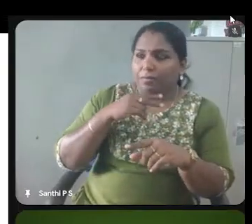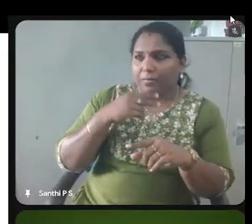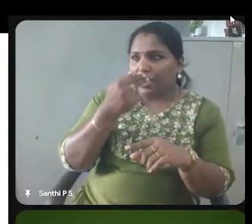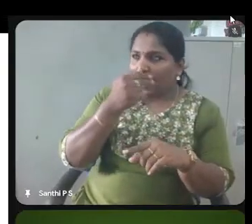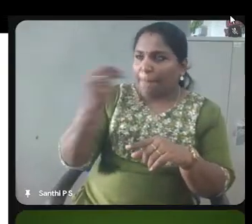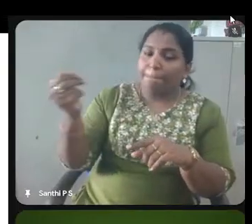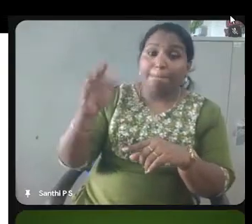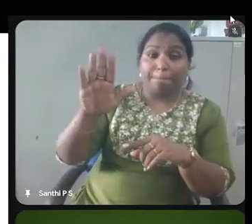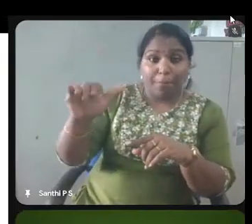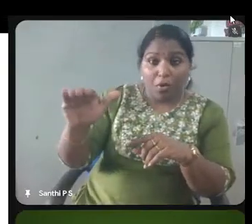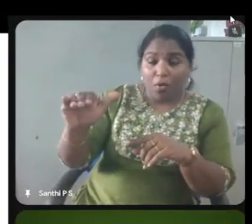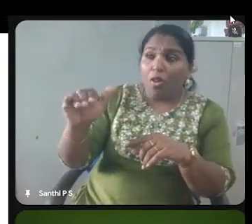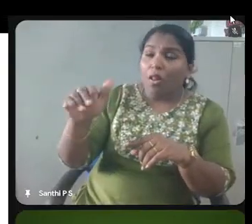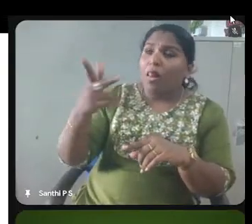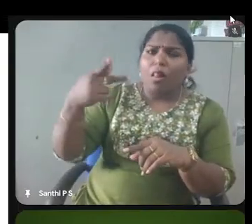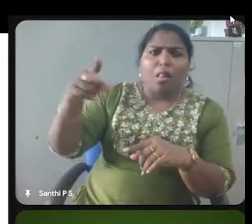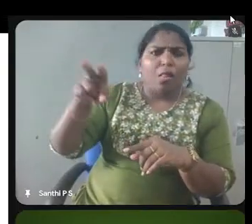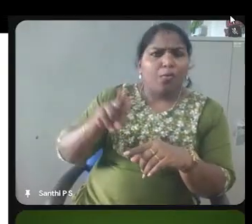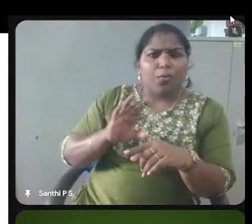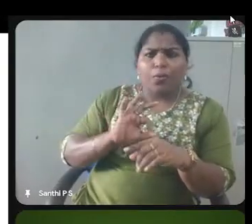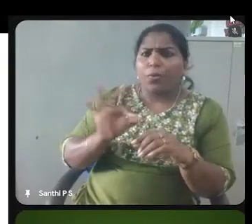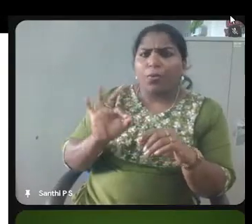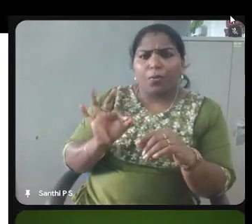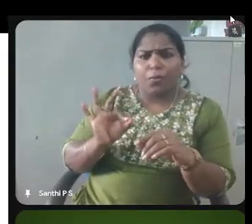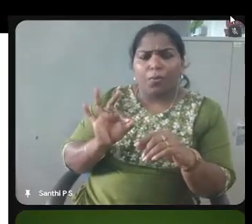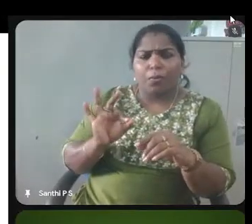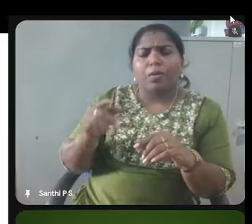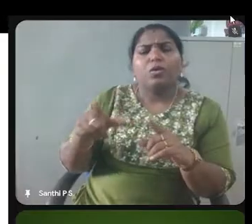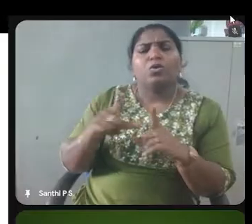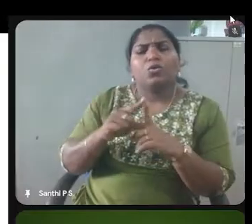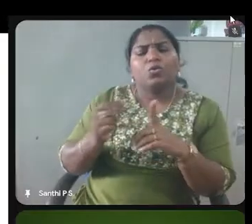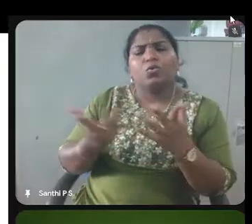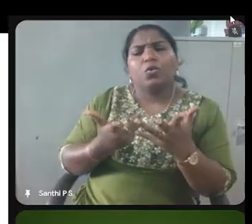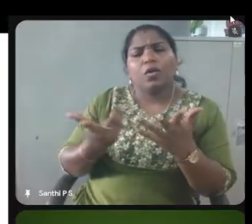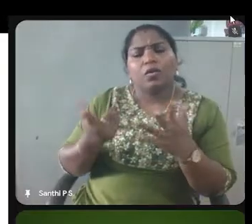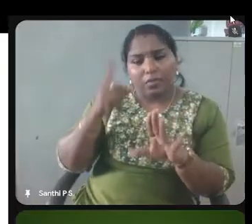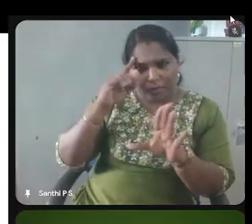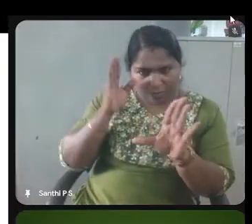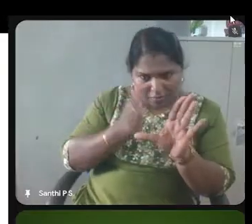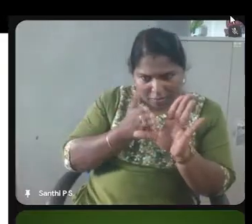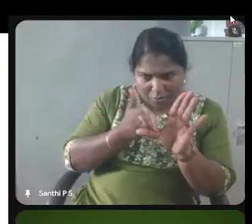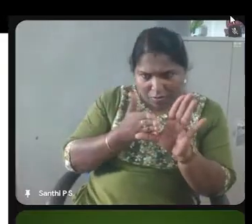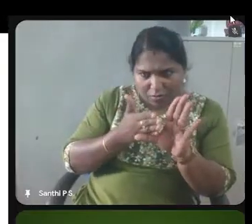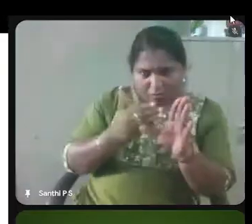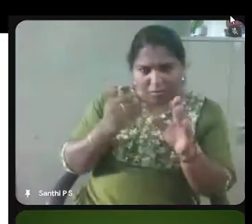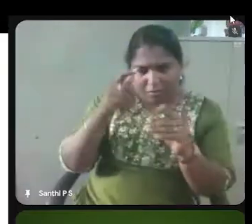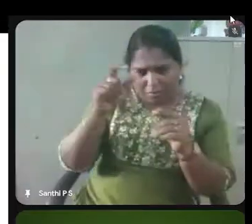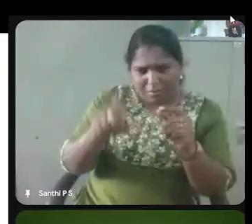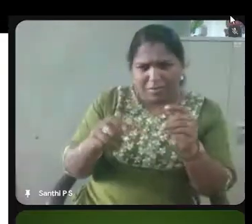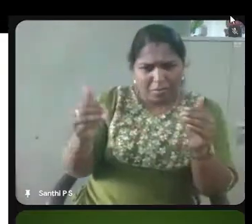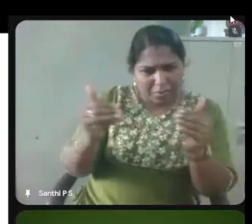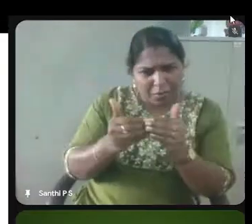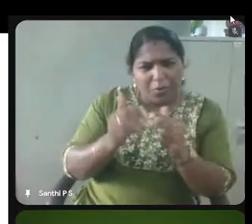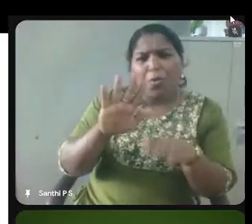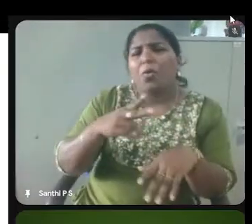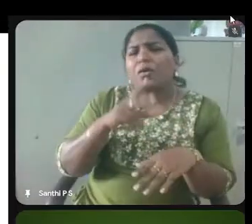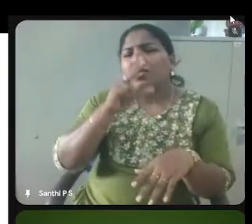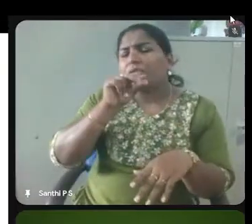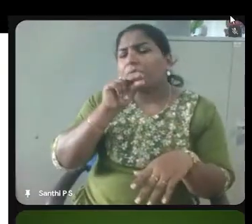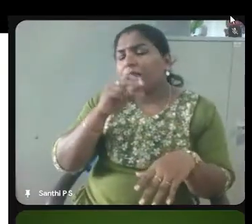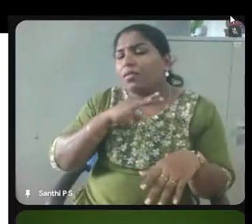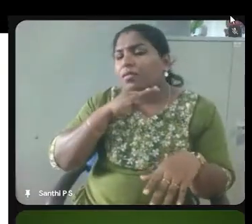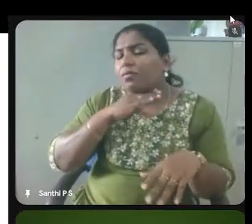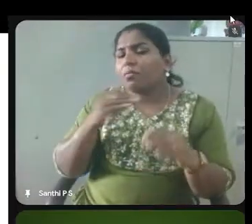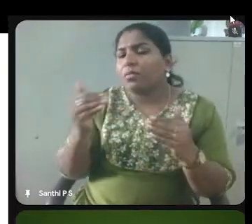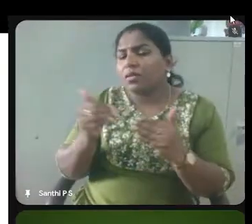ചെയ്യാത്തൊരു സിറ്റുവേഷനും വരുന്നുണ്ട്. അപ്പൊ അത്തരത്തിലുള്ള കുഞ്ഞുങ്ങളാണെങ്കിൽ നമ്മൾ എന്താ ചെയ്യേണ്ടത്? സൈക്കോളജി ആണോ റെഫർ ചെയ്യേണ്ടത്, തെറാപ്പീസ് എടുക്കാനാണോ പറയേണ്ടത്?